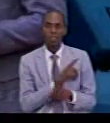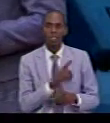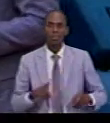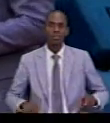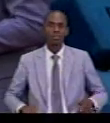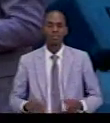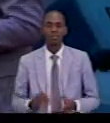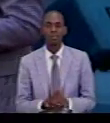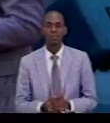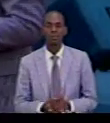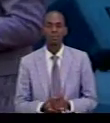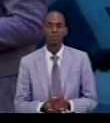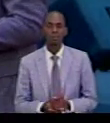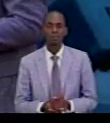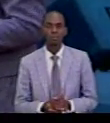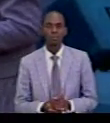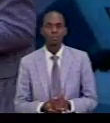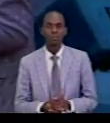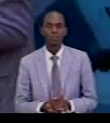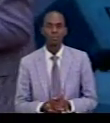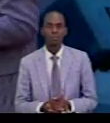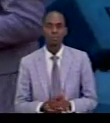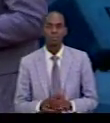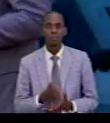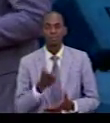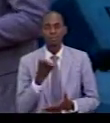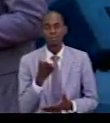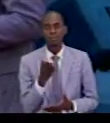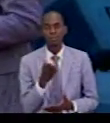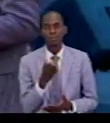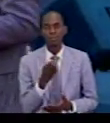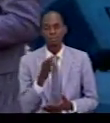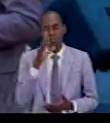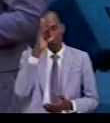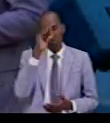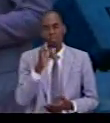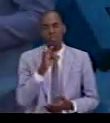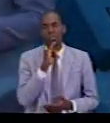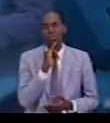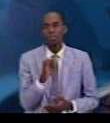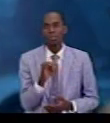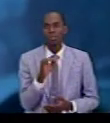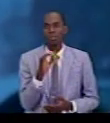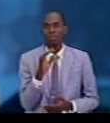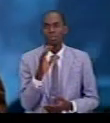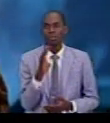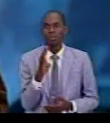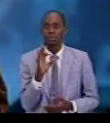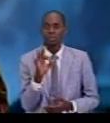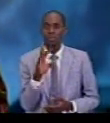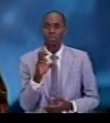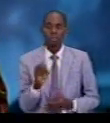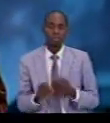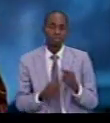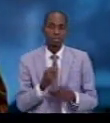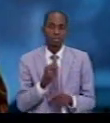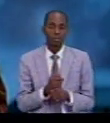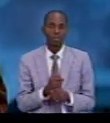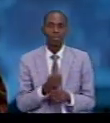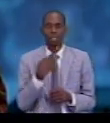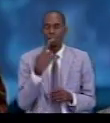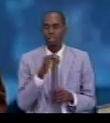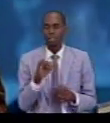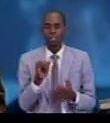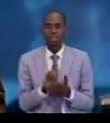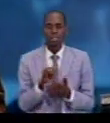brother here is Ajeda Maulolo Israel. He is 39 years old. And he is saying that in